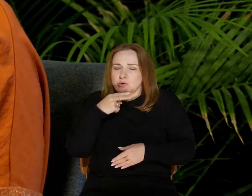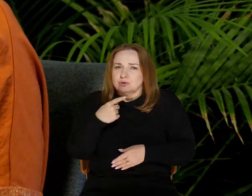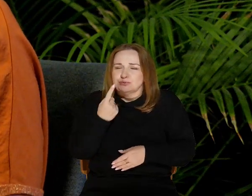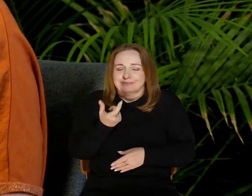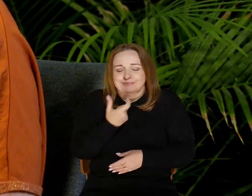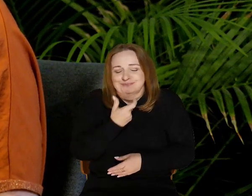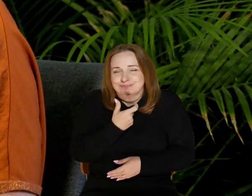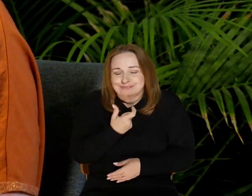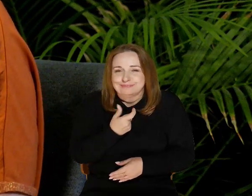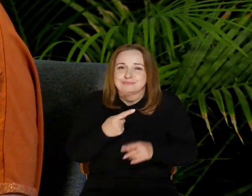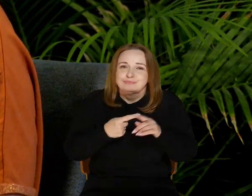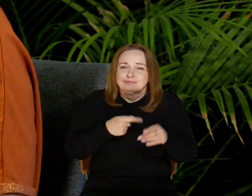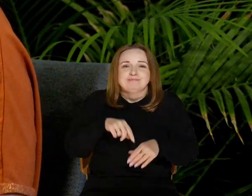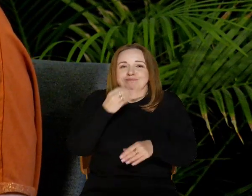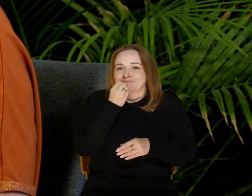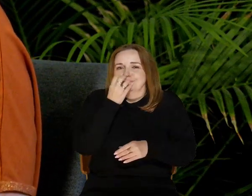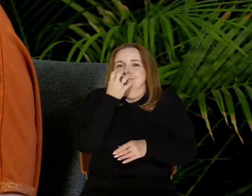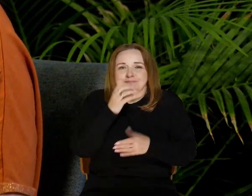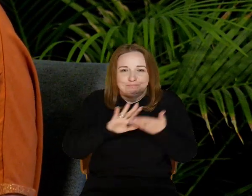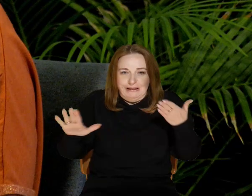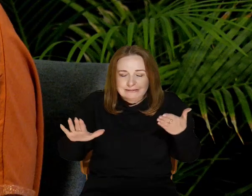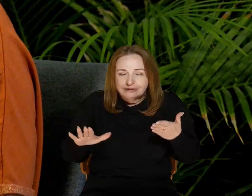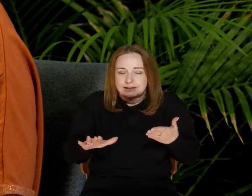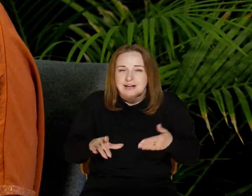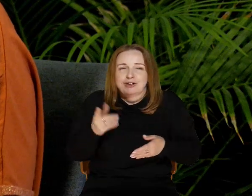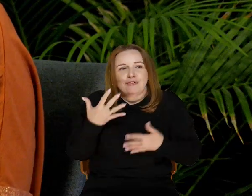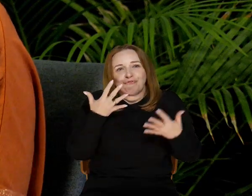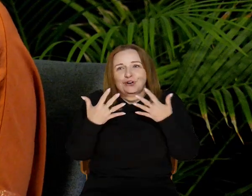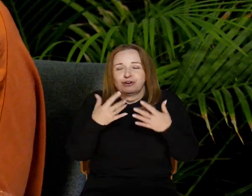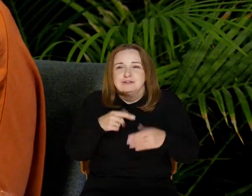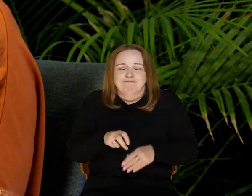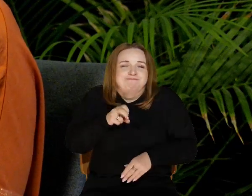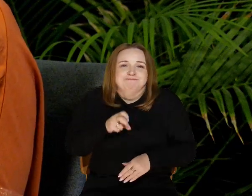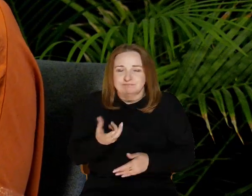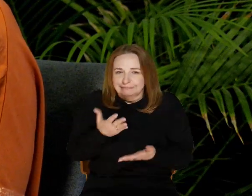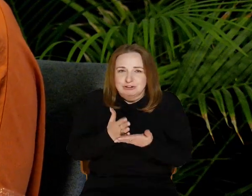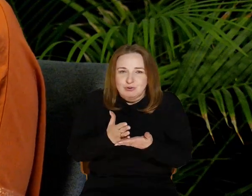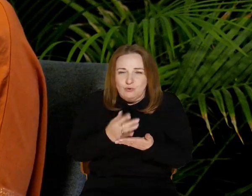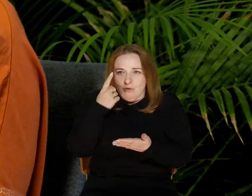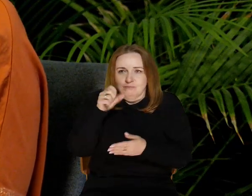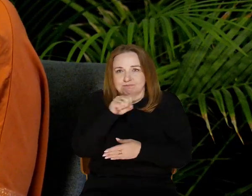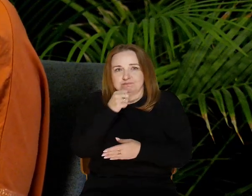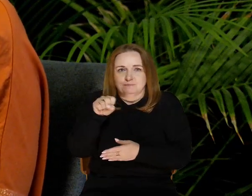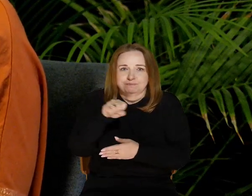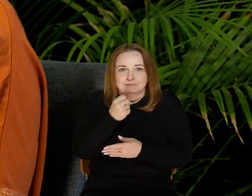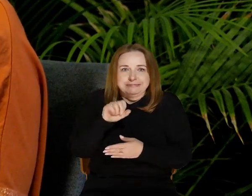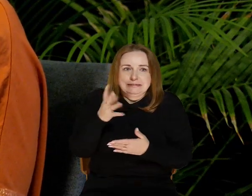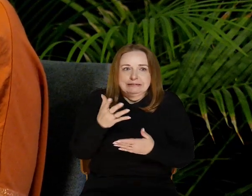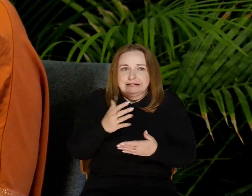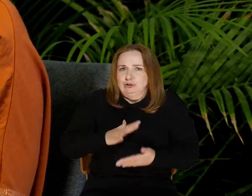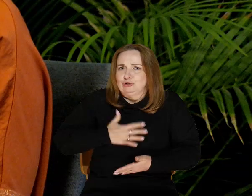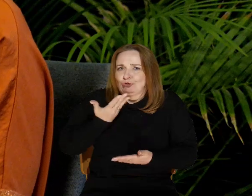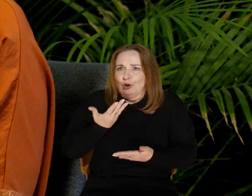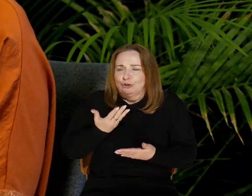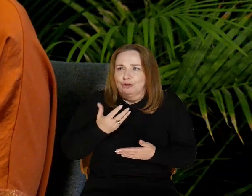krótki śmiech bez otwierania ust. Właściwie nie śmiech, tylko żachnięcie. Kręci głową, nie mogąc nadziwić się, jak